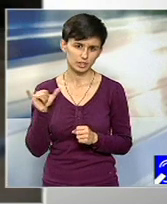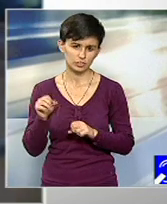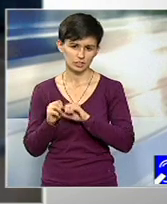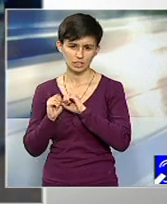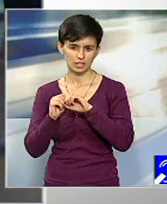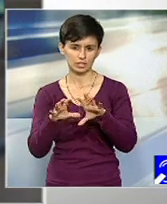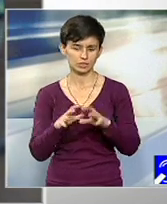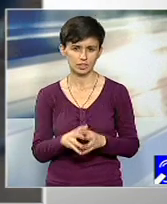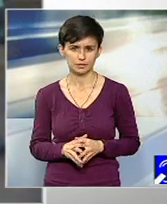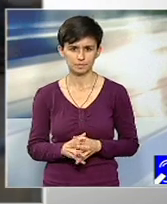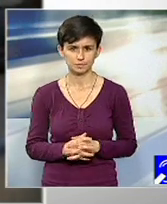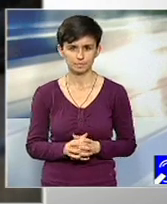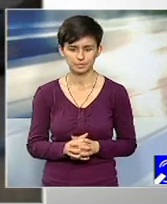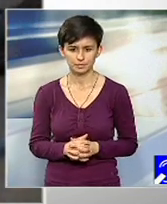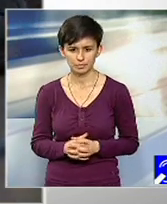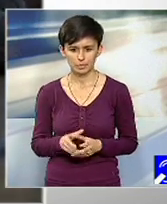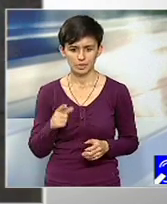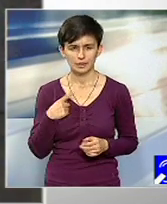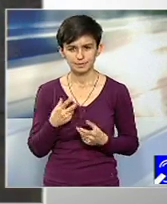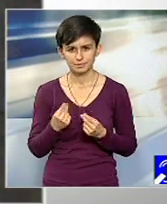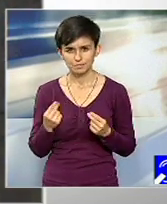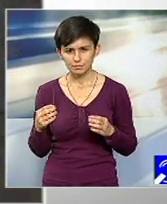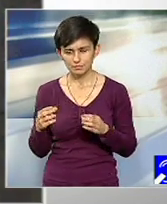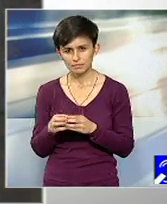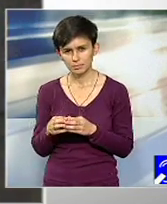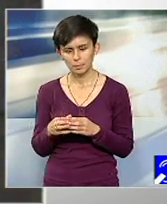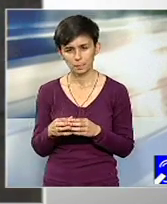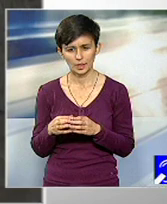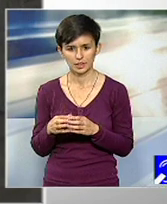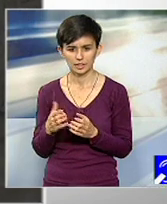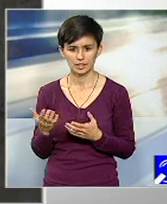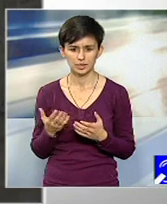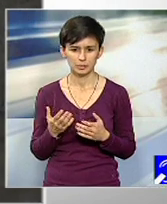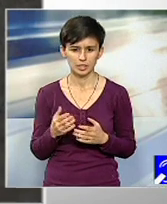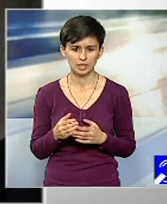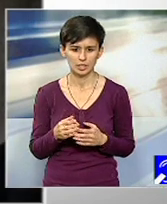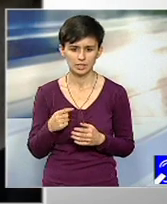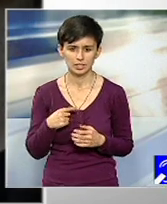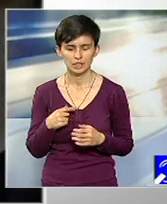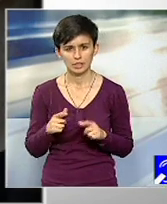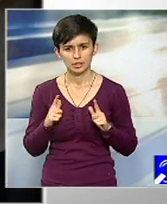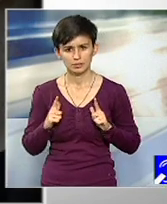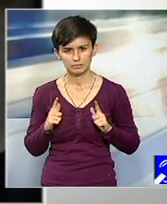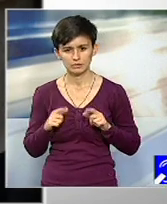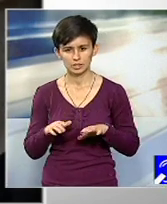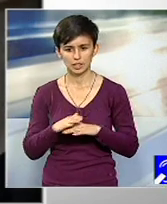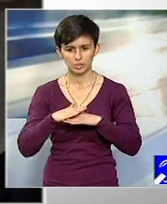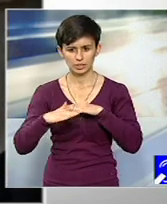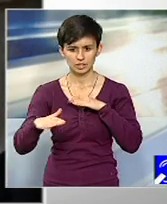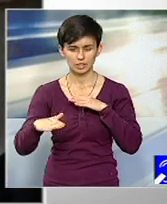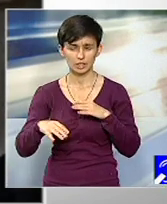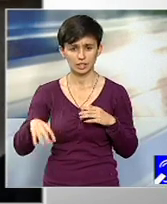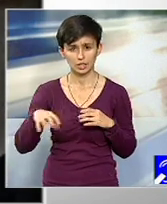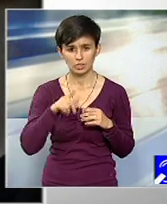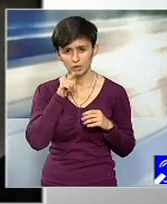care se așează în teren, în defensivă, în funcție de locul din care vine mingea. Ori